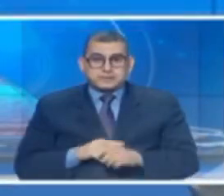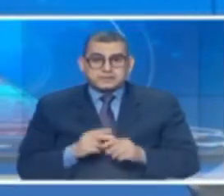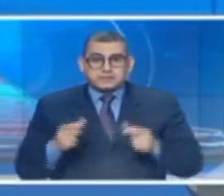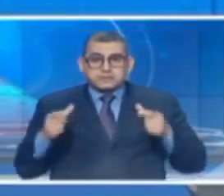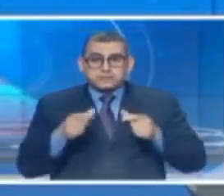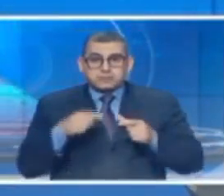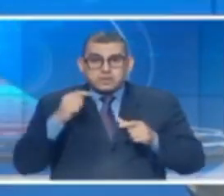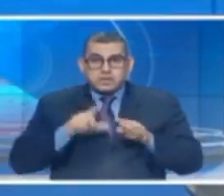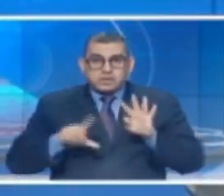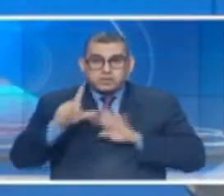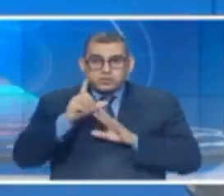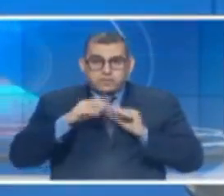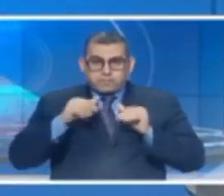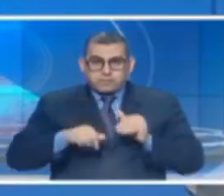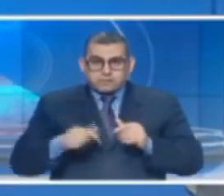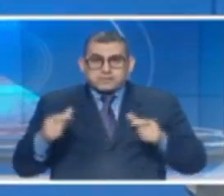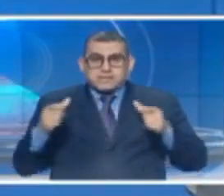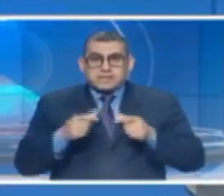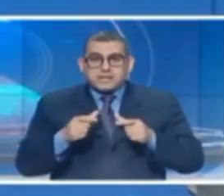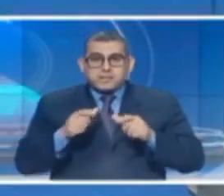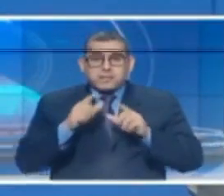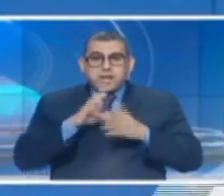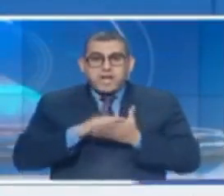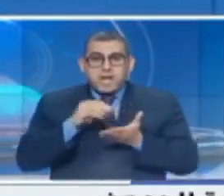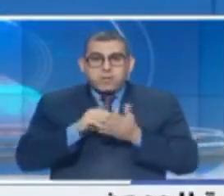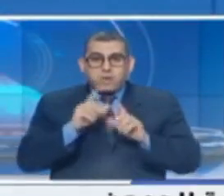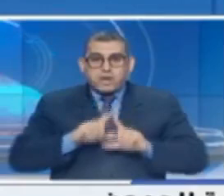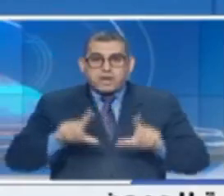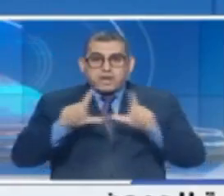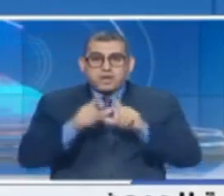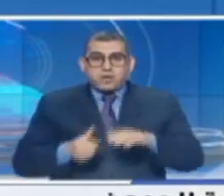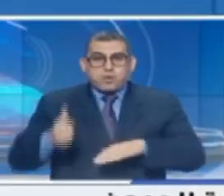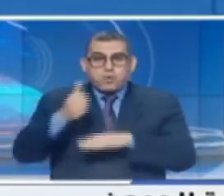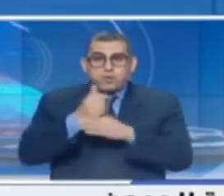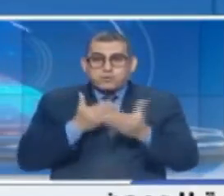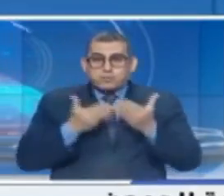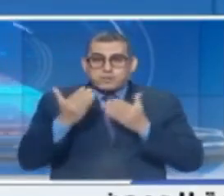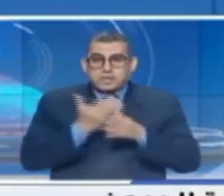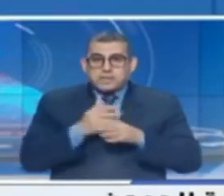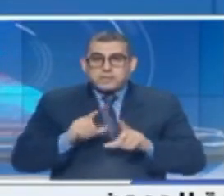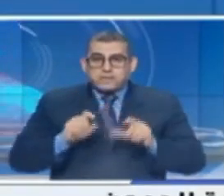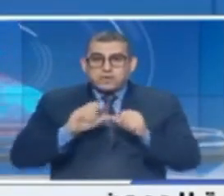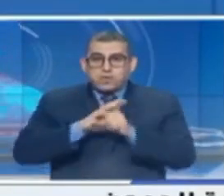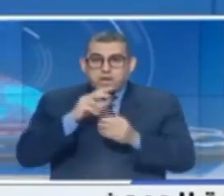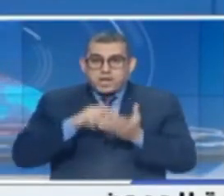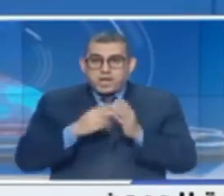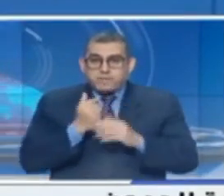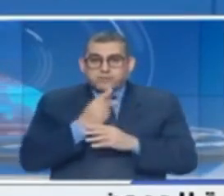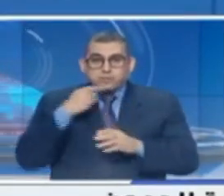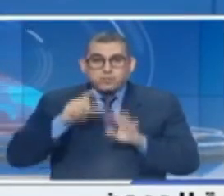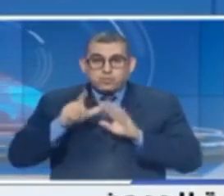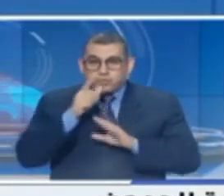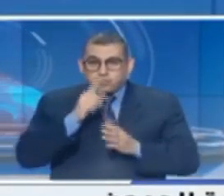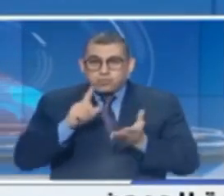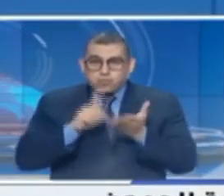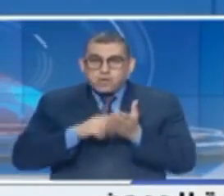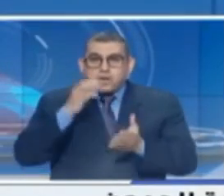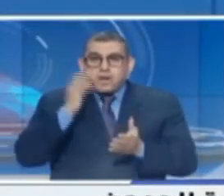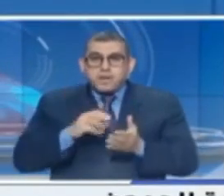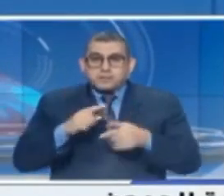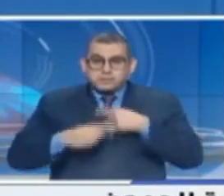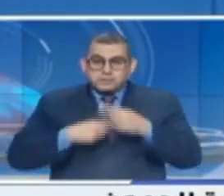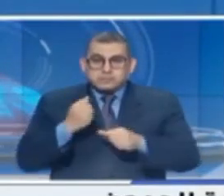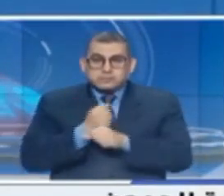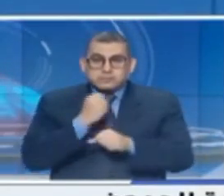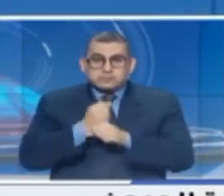وخلال ترأس رئيس الوزراء مصطفى مدبولي الاجتماع الأول للجنة العليا لإدارة أزمة الأوبئة والجوائح الصحية، شدد مدبولي على ضرورة